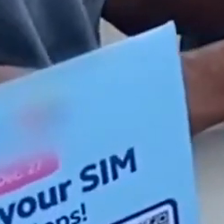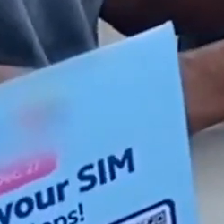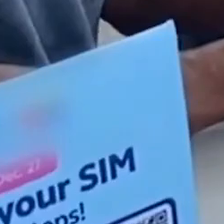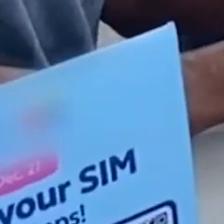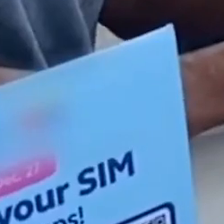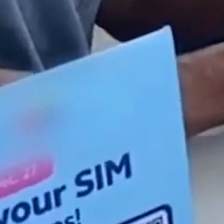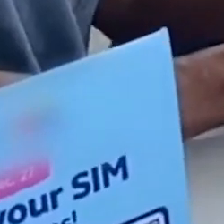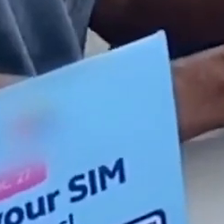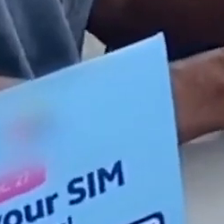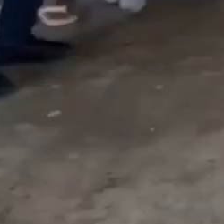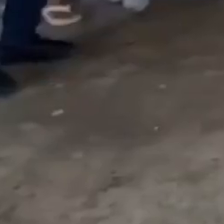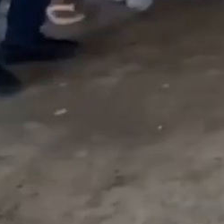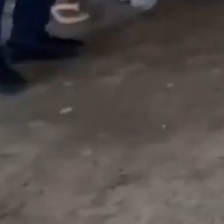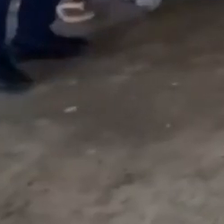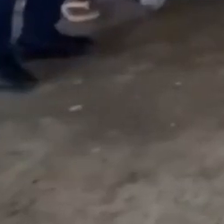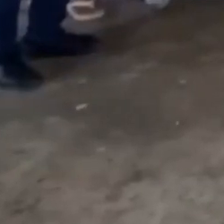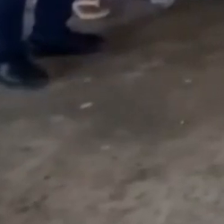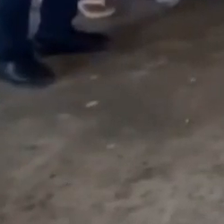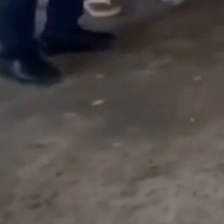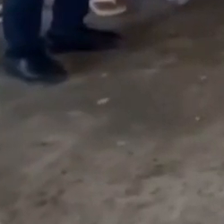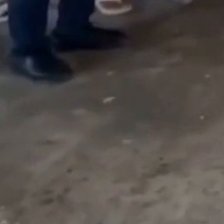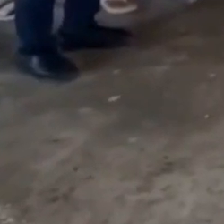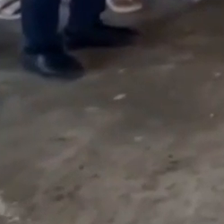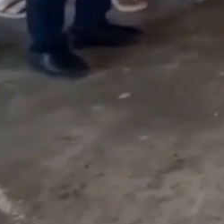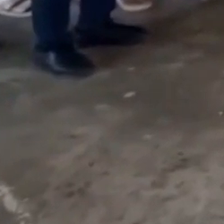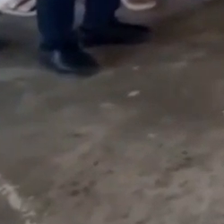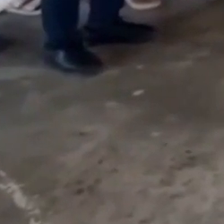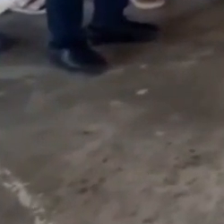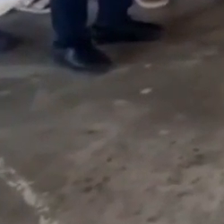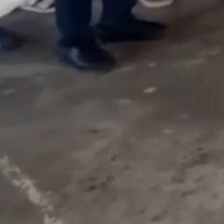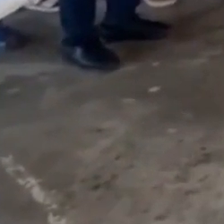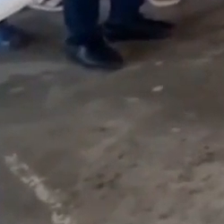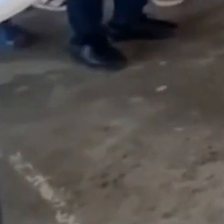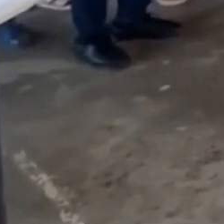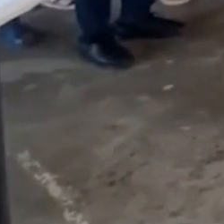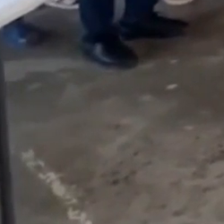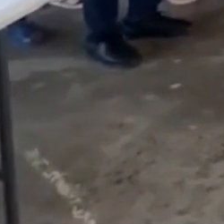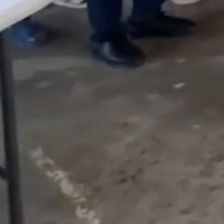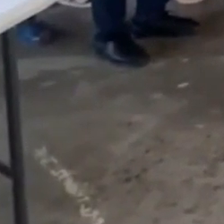at GMA Integrated News, CJ Turida, ang inyong Saksi!